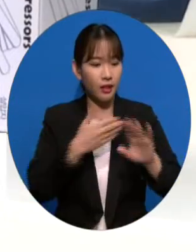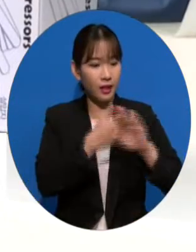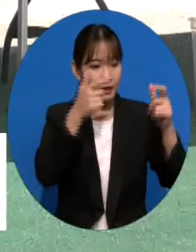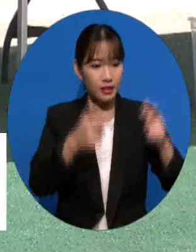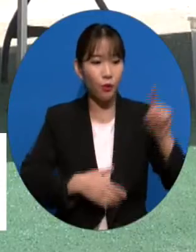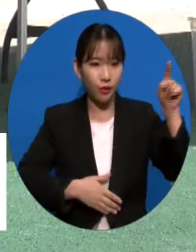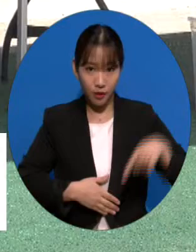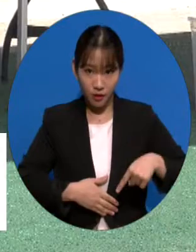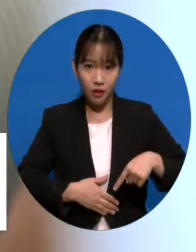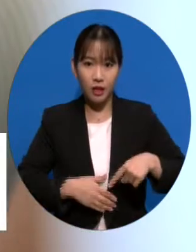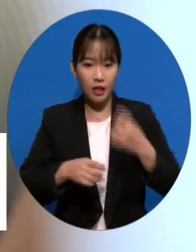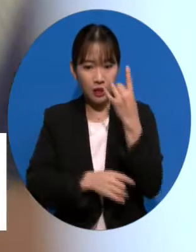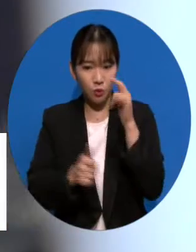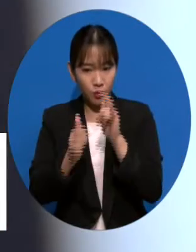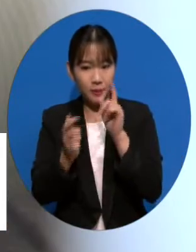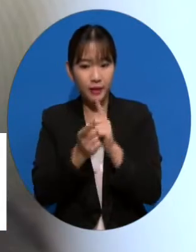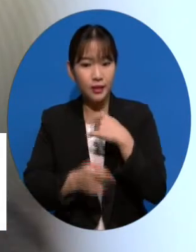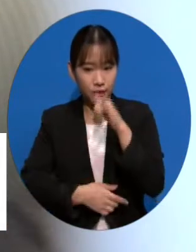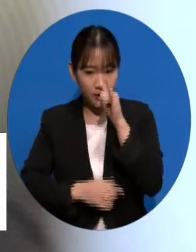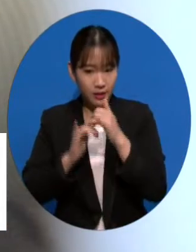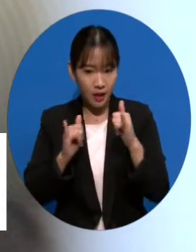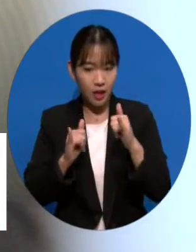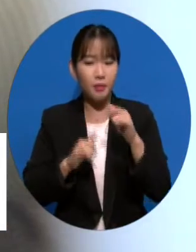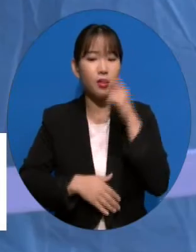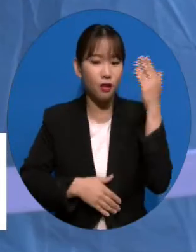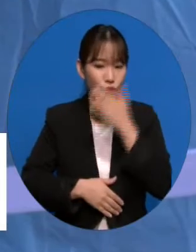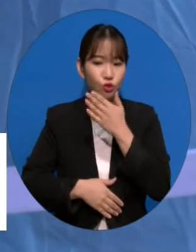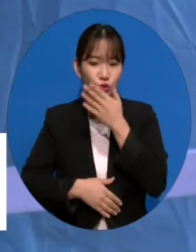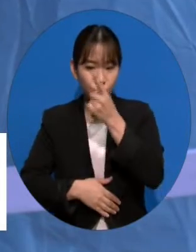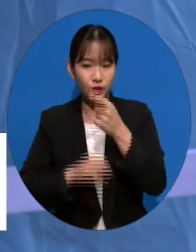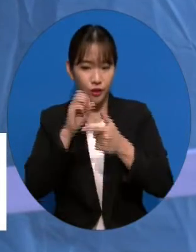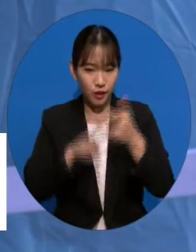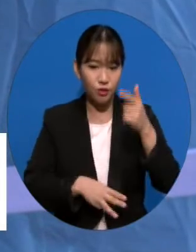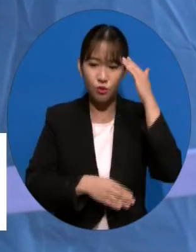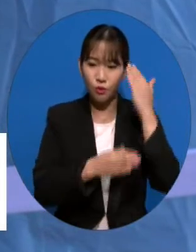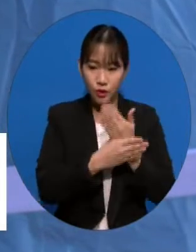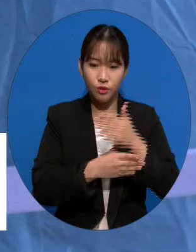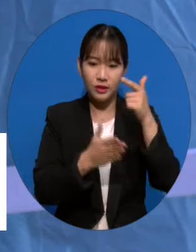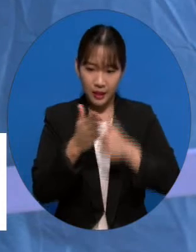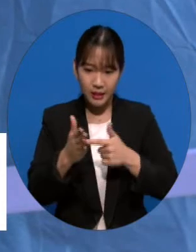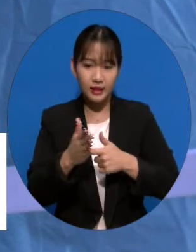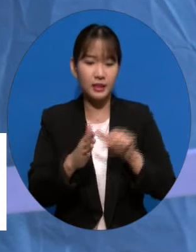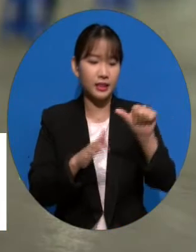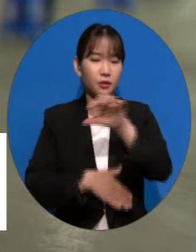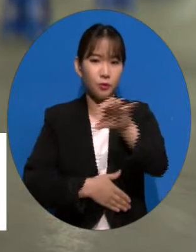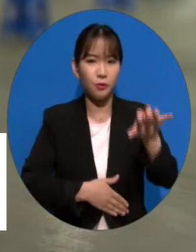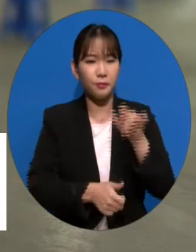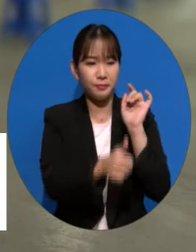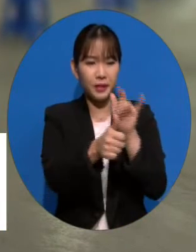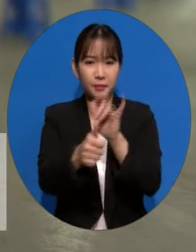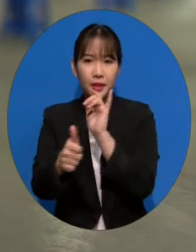지옥의 4녀 오거나 기존 확진 자와 접촉한 주민이 여수와 순천 나주 화순 강진 등 5개 지역에서